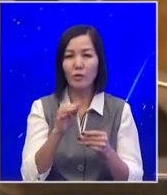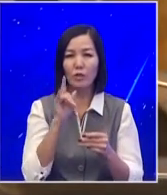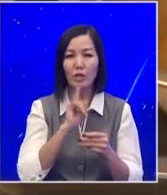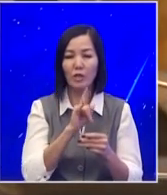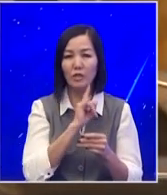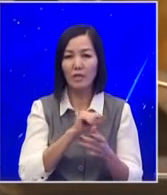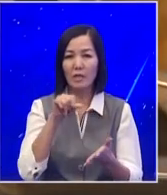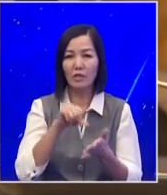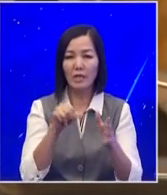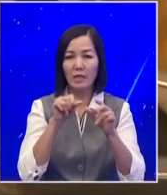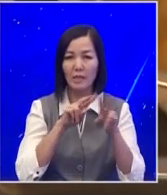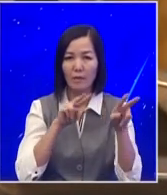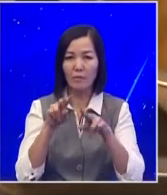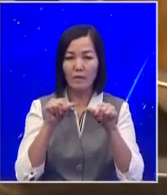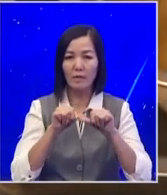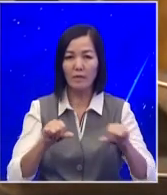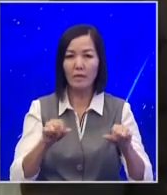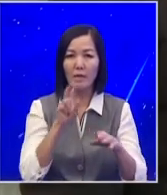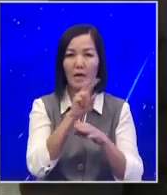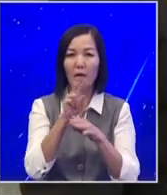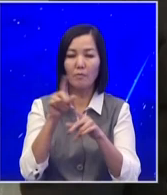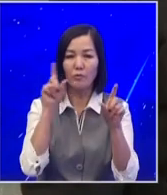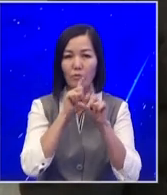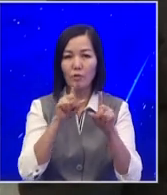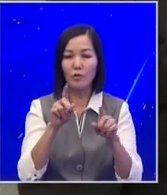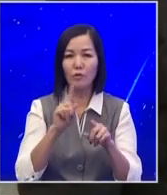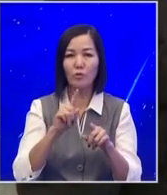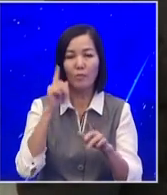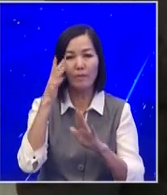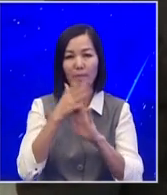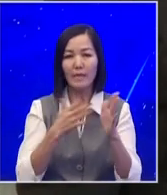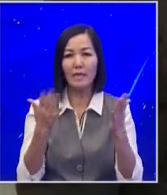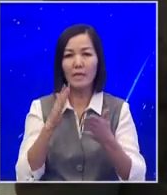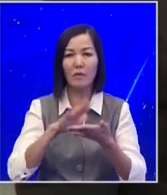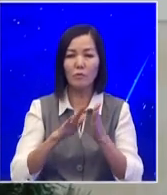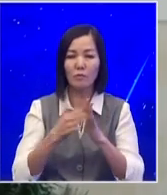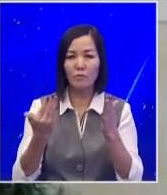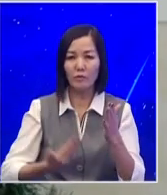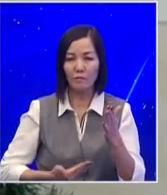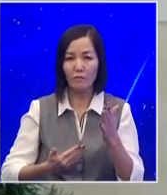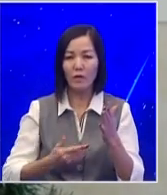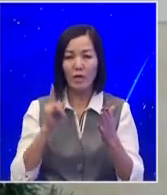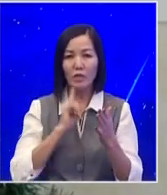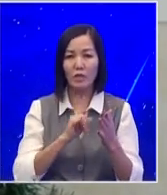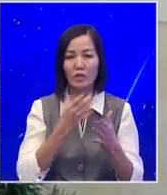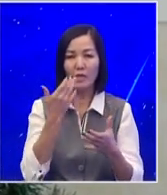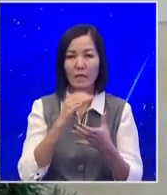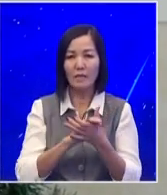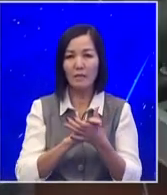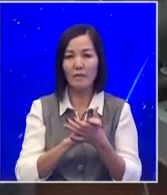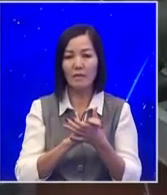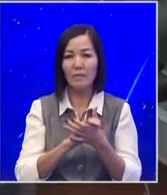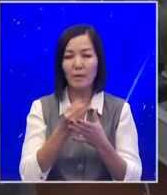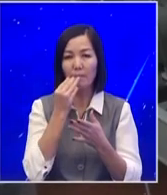случаем, члены наблюдательной комиссии совершили обход учреждения, чтобы понять, в каких условиях содержат заключенных, а также ознакомились с их